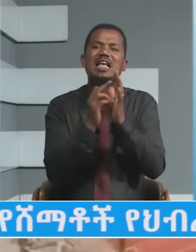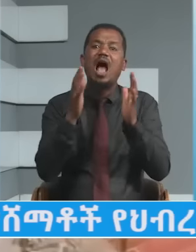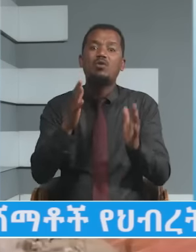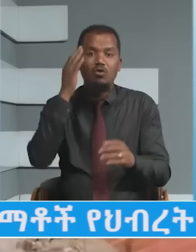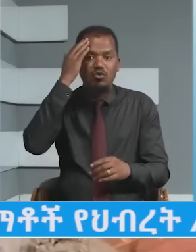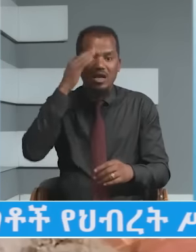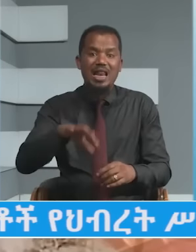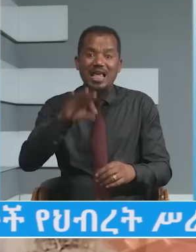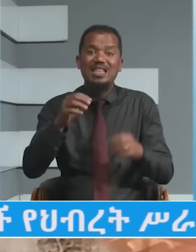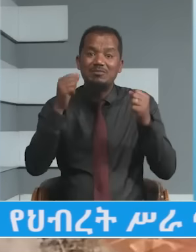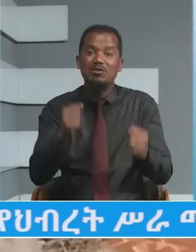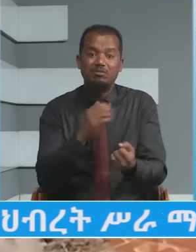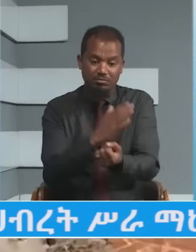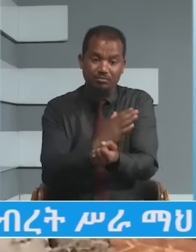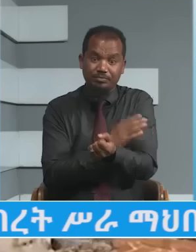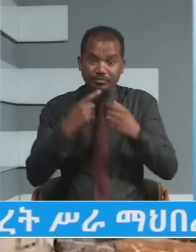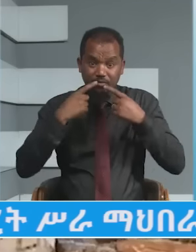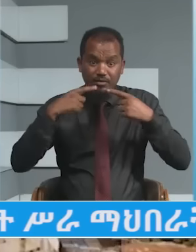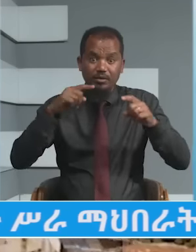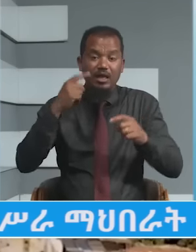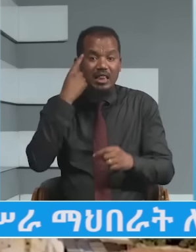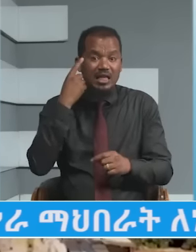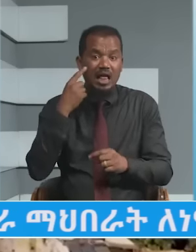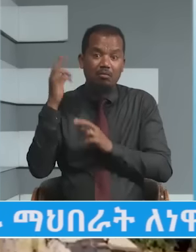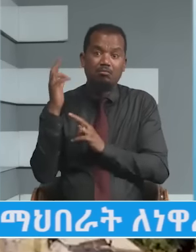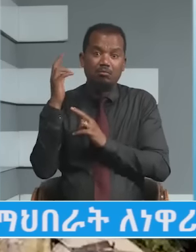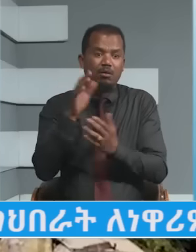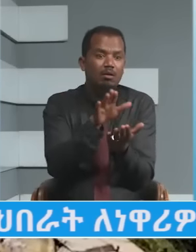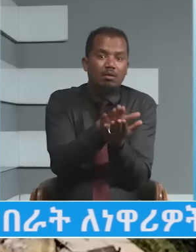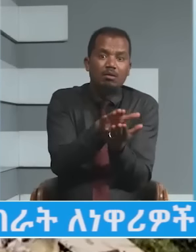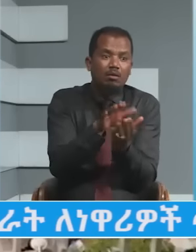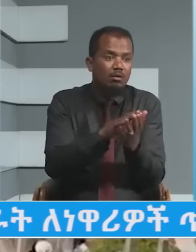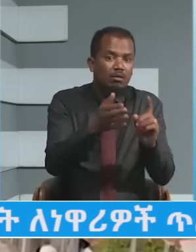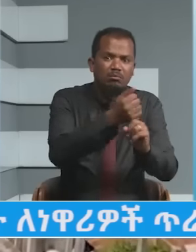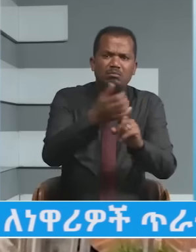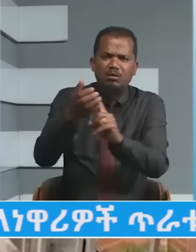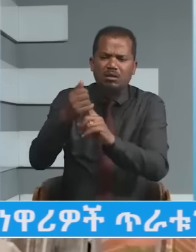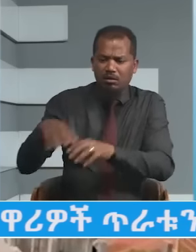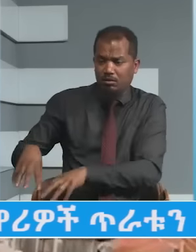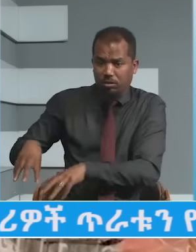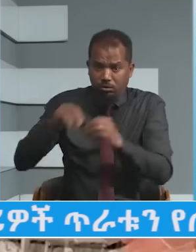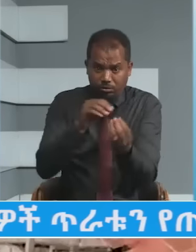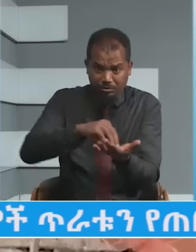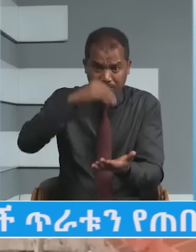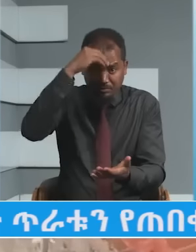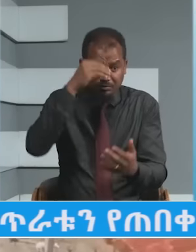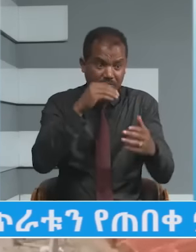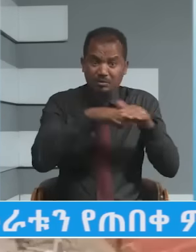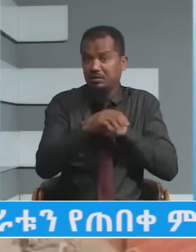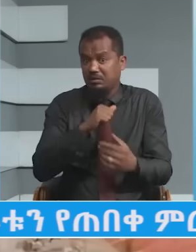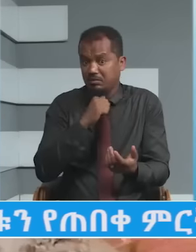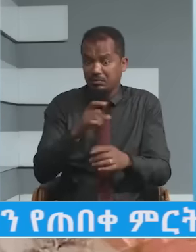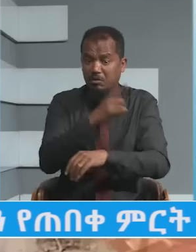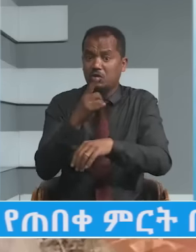ህጋዊ እውቅና ሊያገኝ የሚችልበት ማሻሻያ አዋጅ የትግራይ ታጣቂዎች ትምህርት ቤቶችን በመያዛቸው ተማሪዎች ከትምህርት ገበታ ውጪ